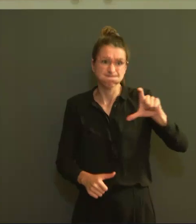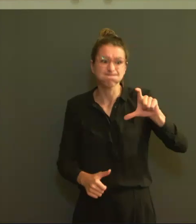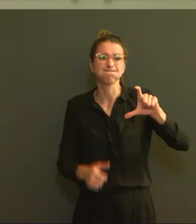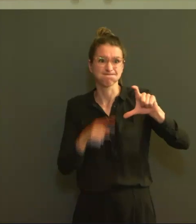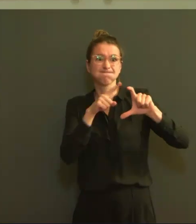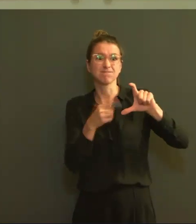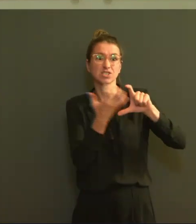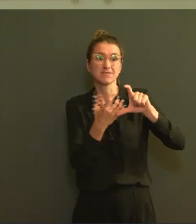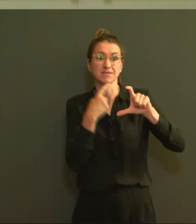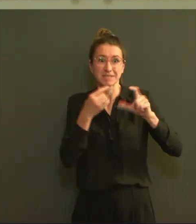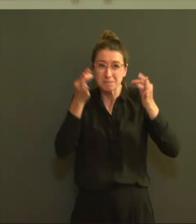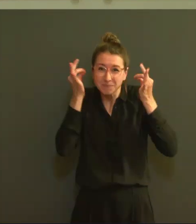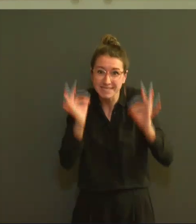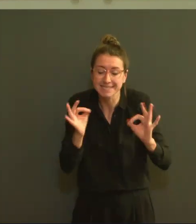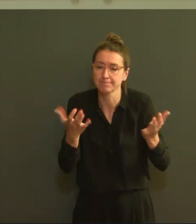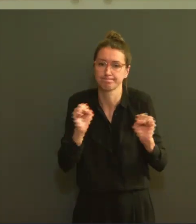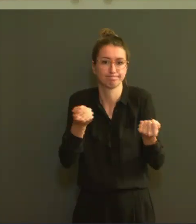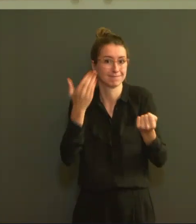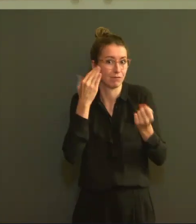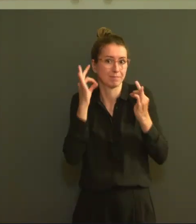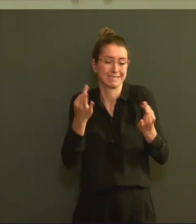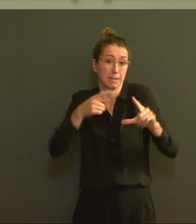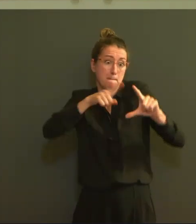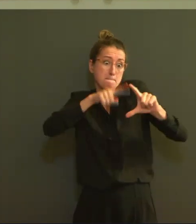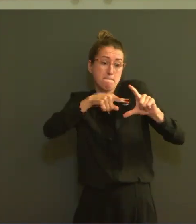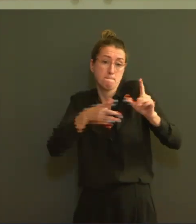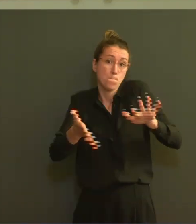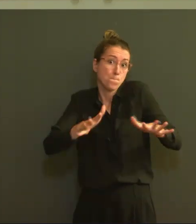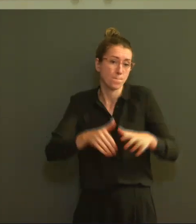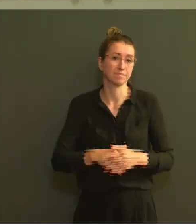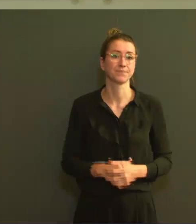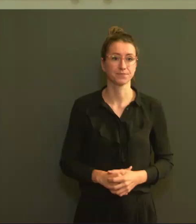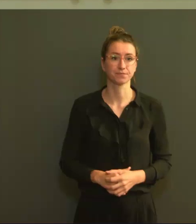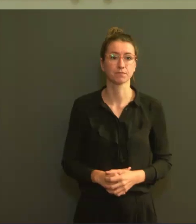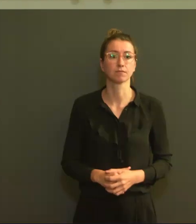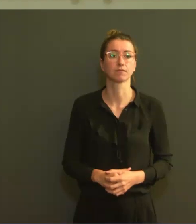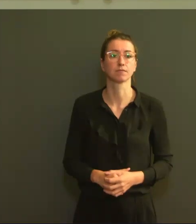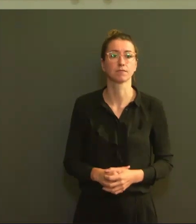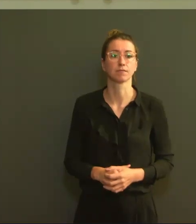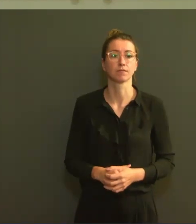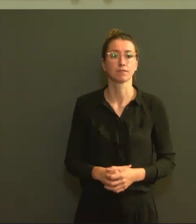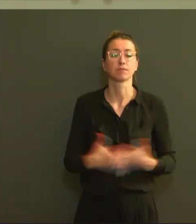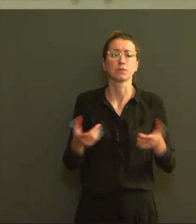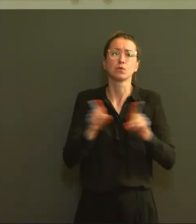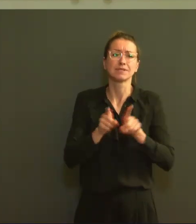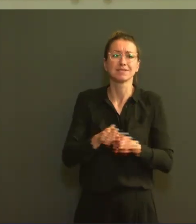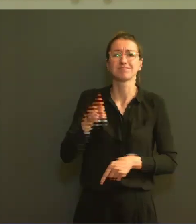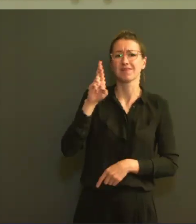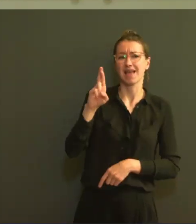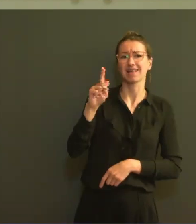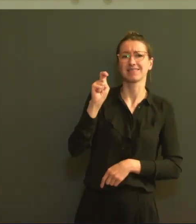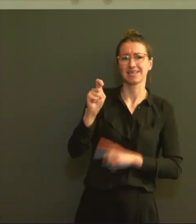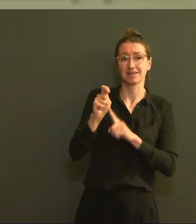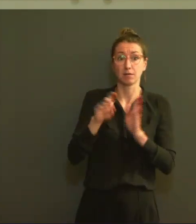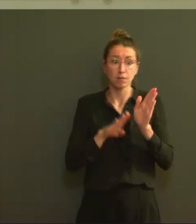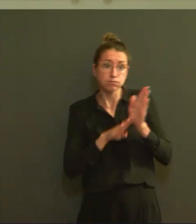Il faut aussi savoir que le taux de reproduction peut varier sans que la situation épidémique n'ait évolué.